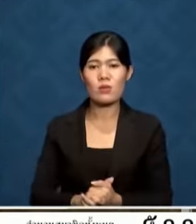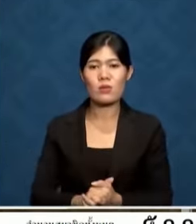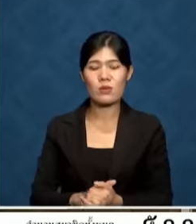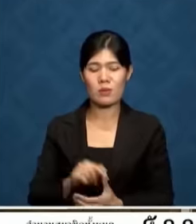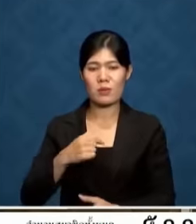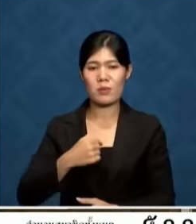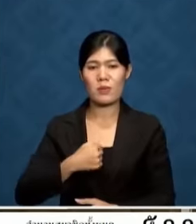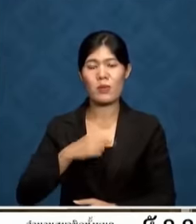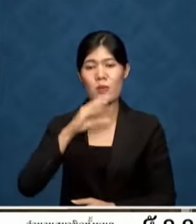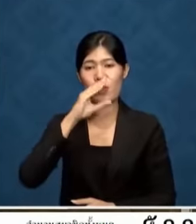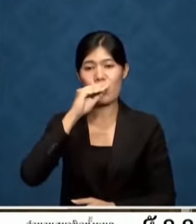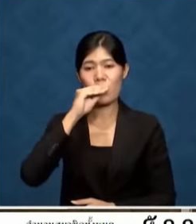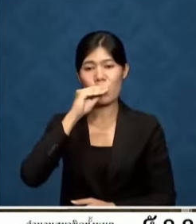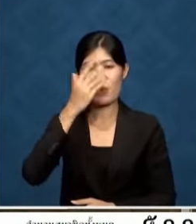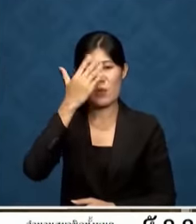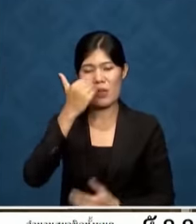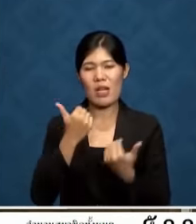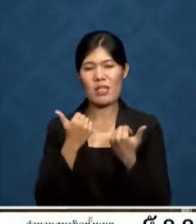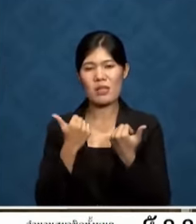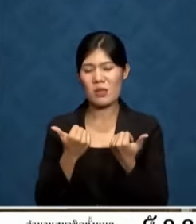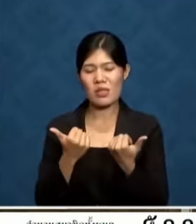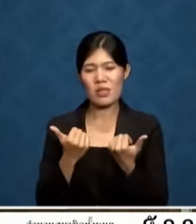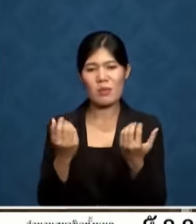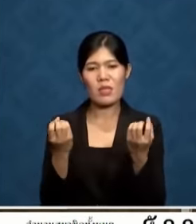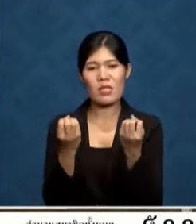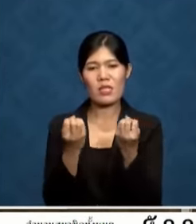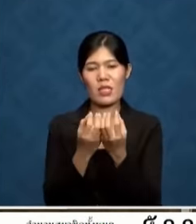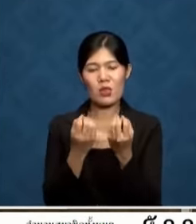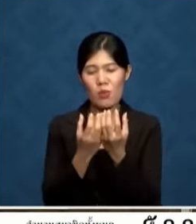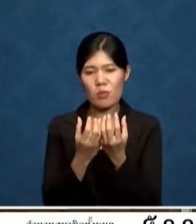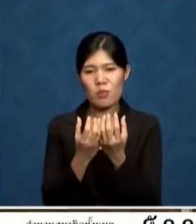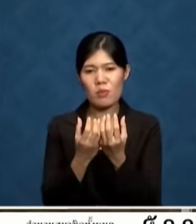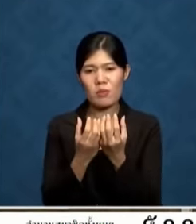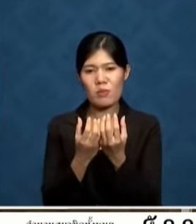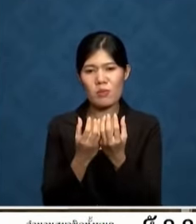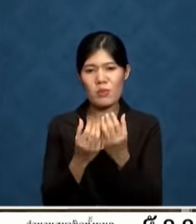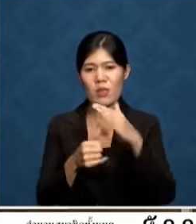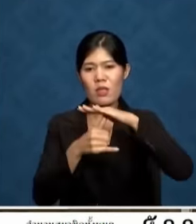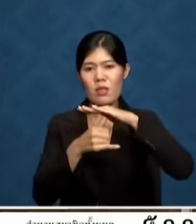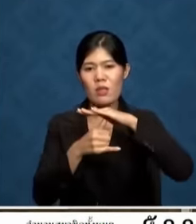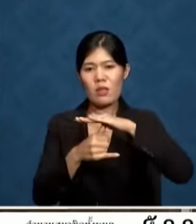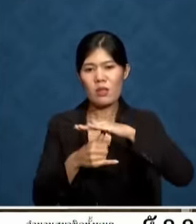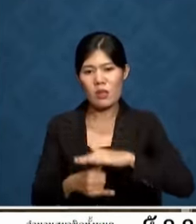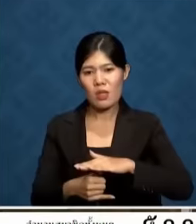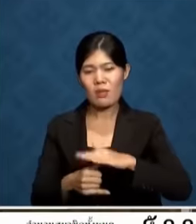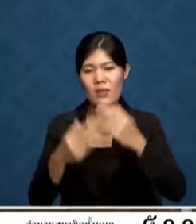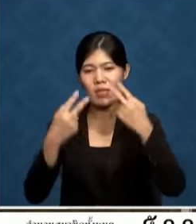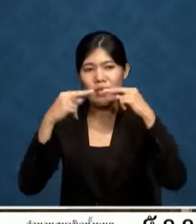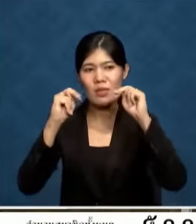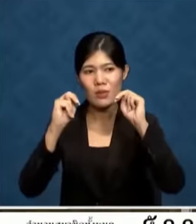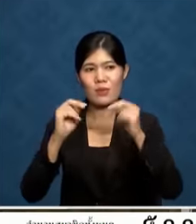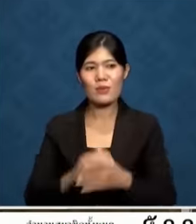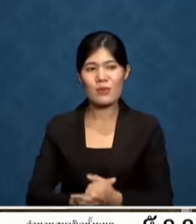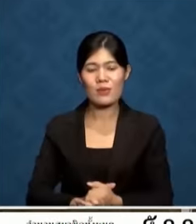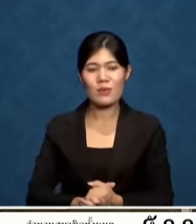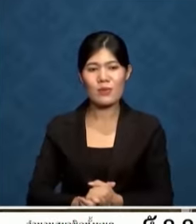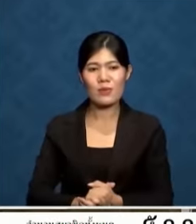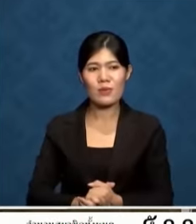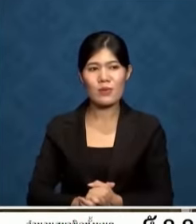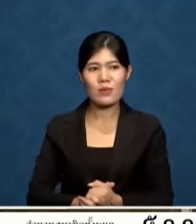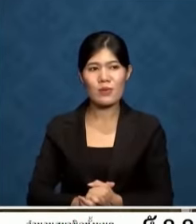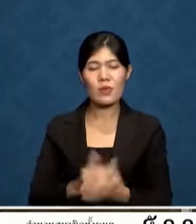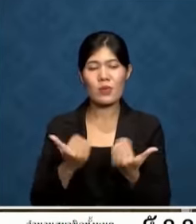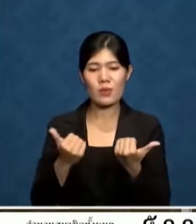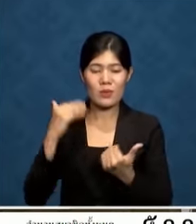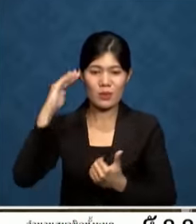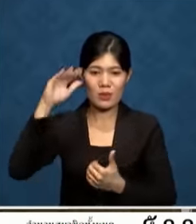พูดเพราะมันยังคุกคามตามหลอนด้อย่านายกรัฐมนตรีอยู่จนกระทั่งถึง